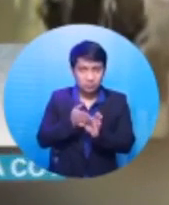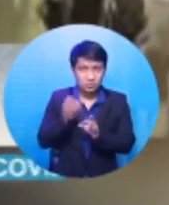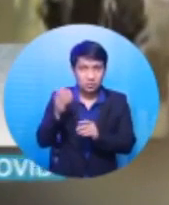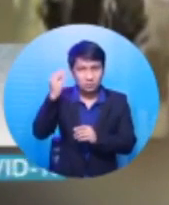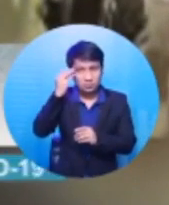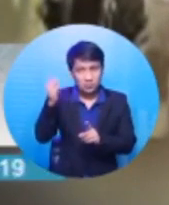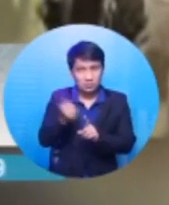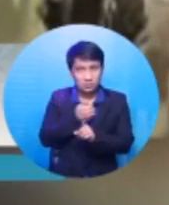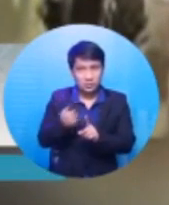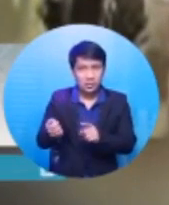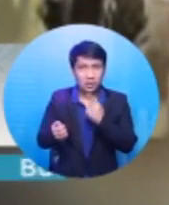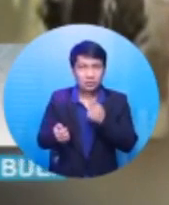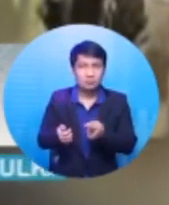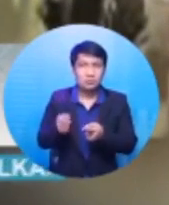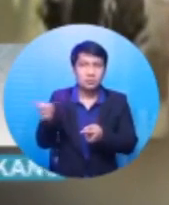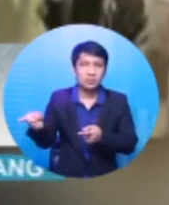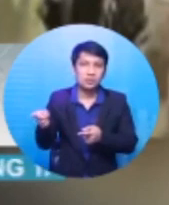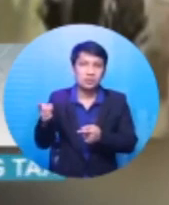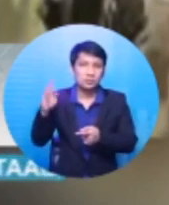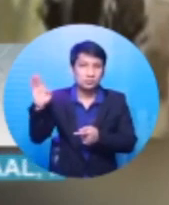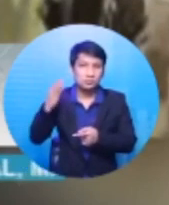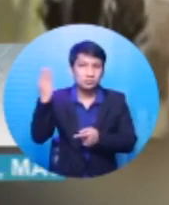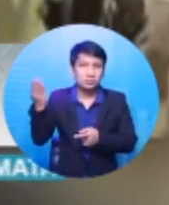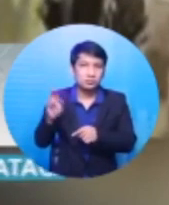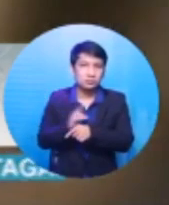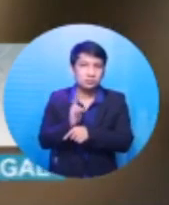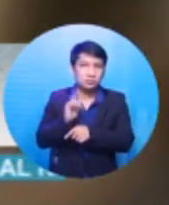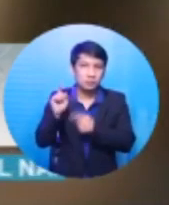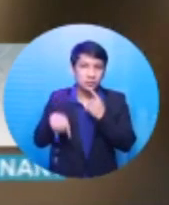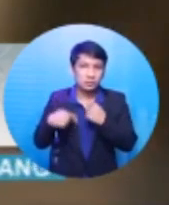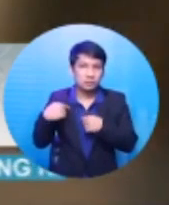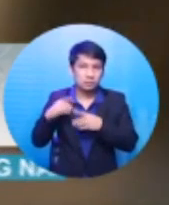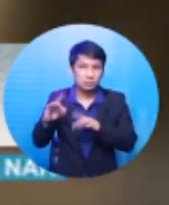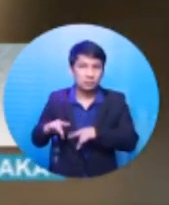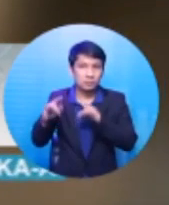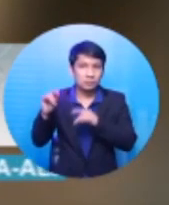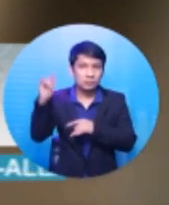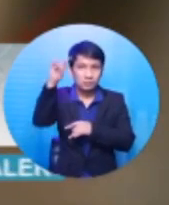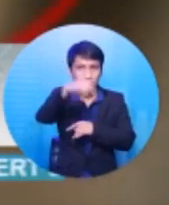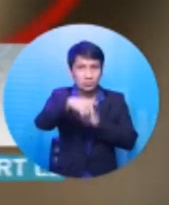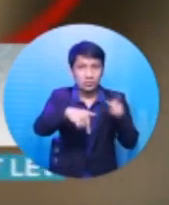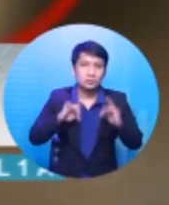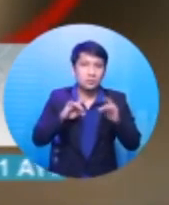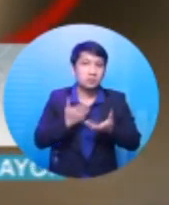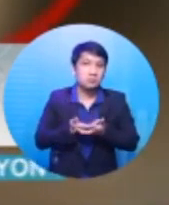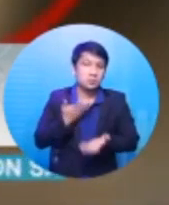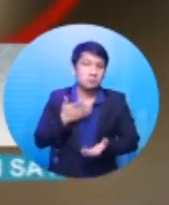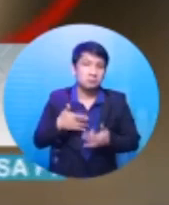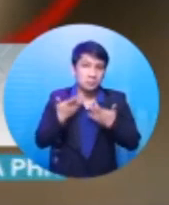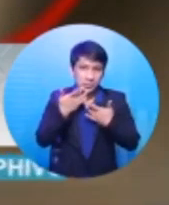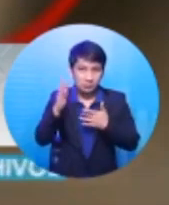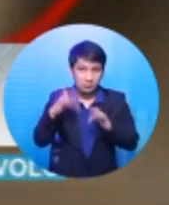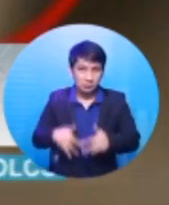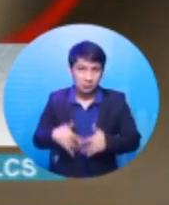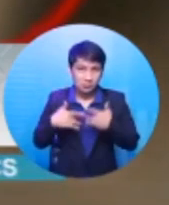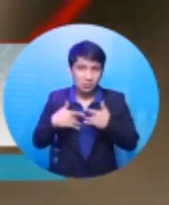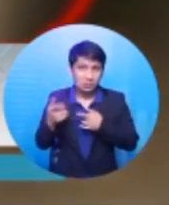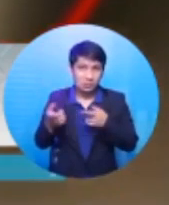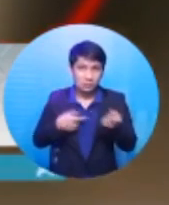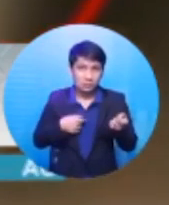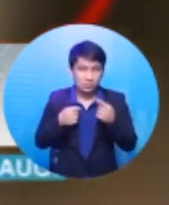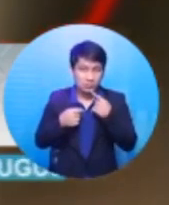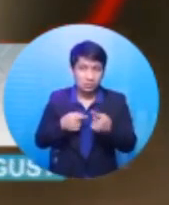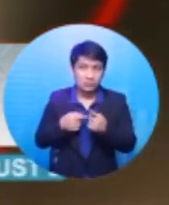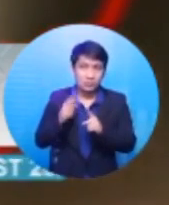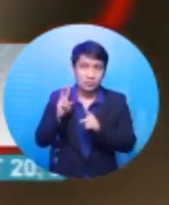abuse. Dahil mukhang tirinaydor nga po siya agad or ginamit lang siya para makaginhawa sa buhay ng onte. Ngayon kapag nagawa na po natin yun, since